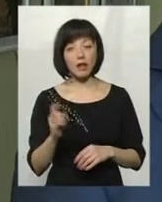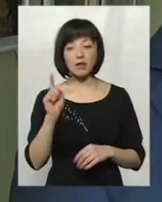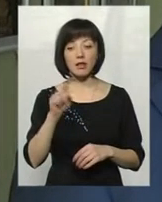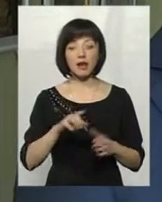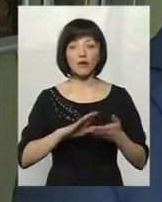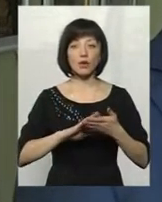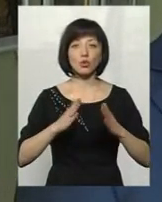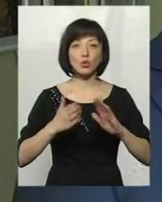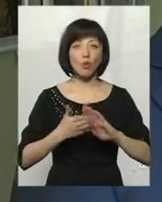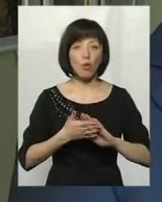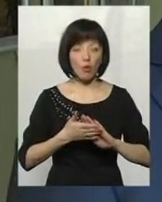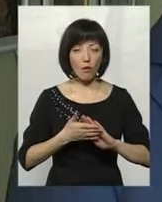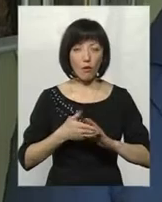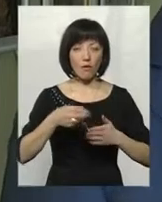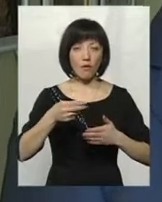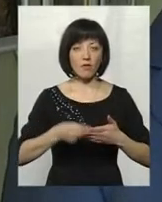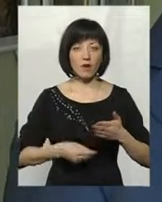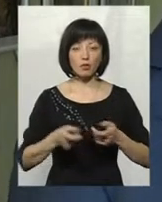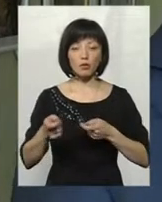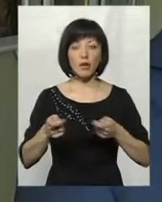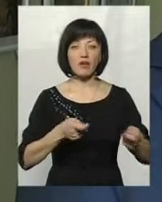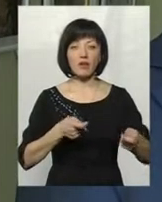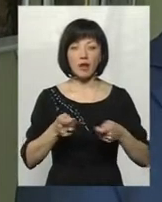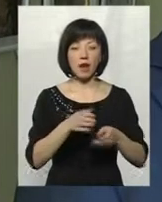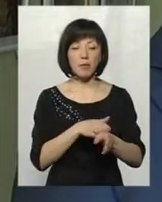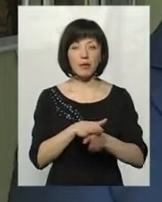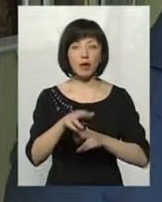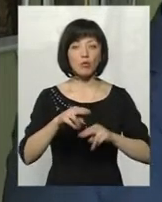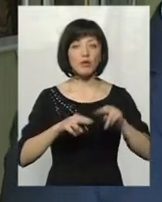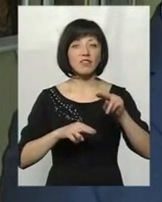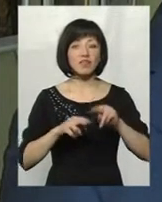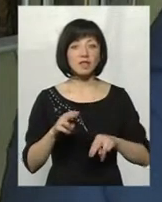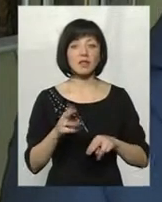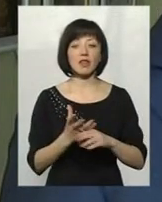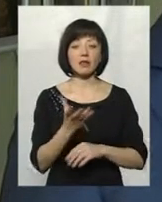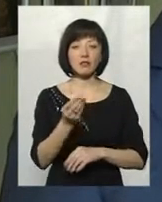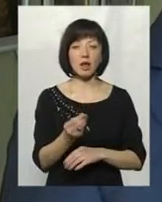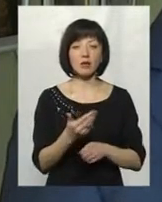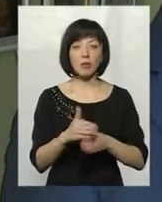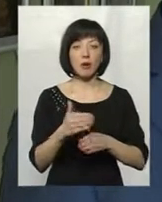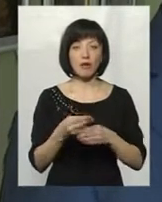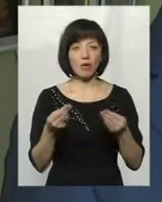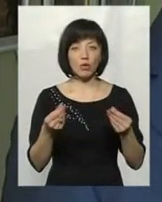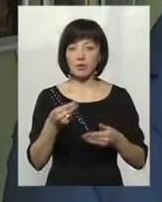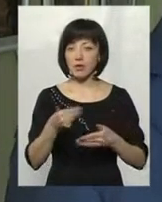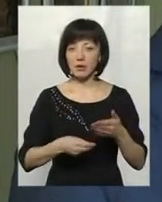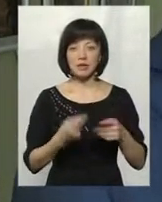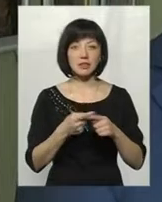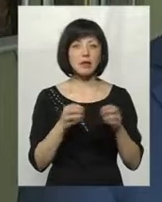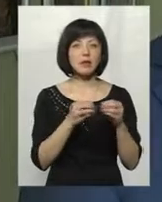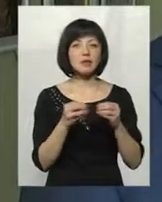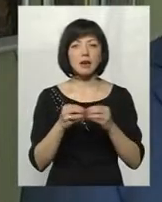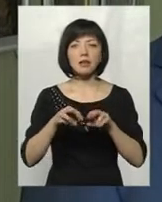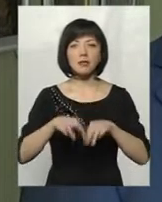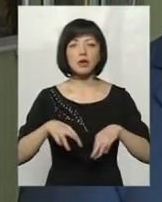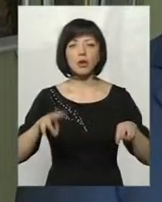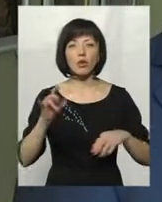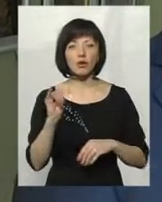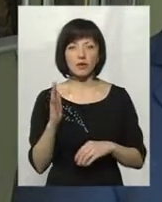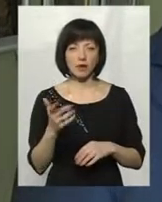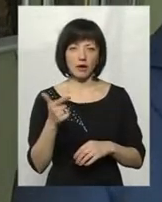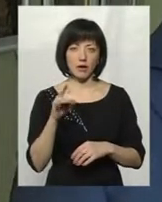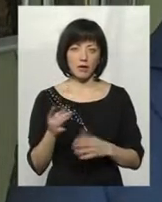договір з управлінням капітального будівництва на сплату пайових коштів не підписали. Це десятки мільйонів. Це десятки